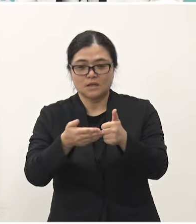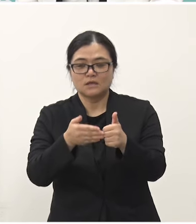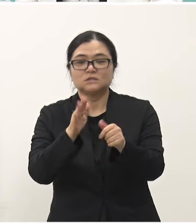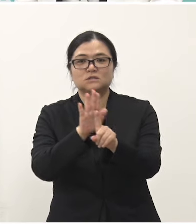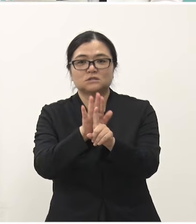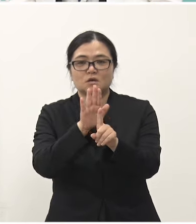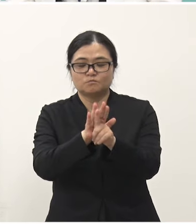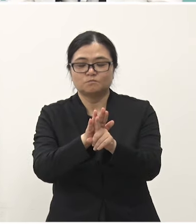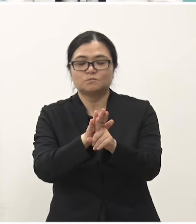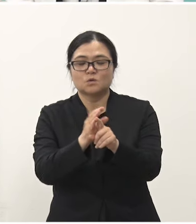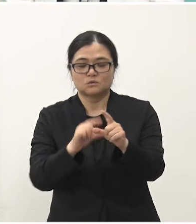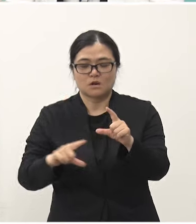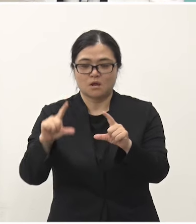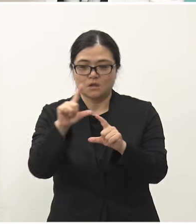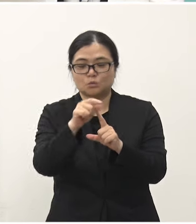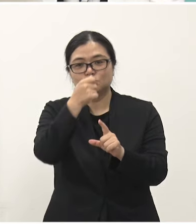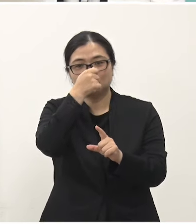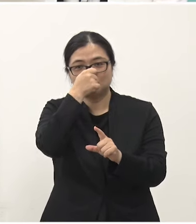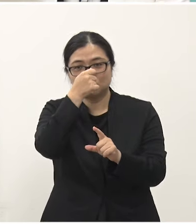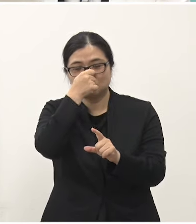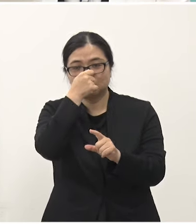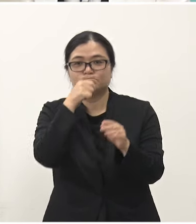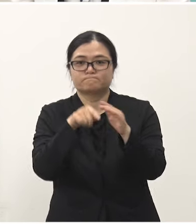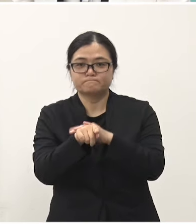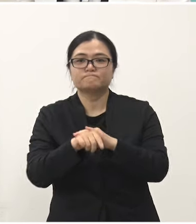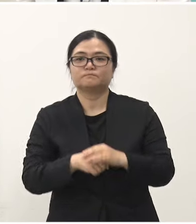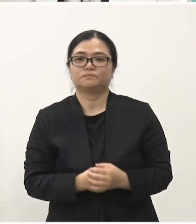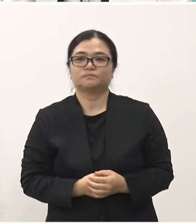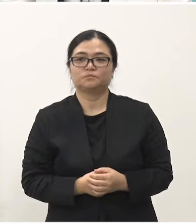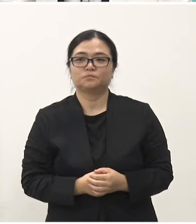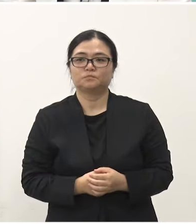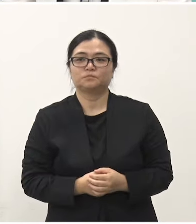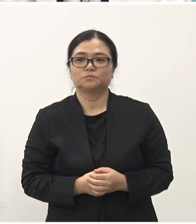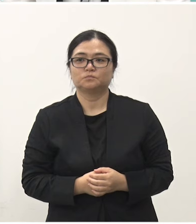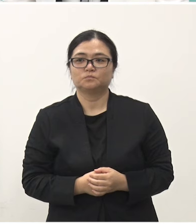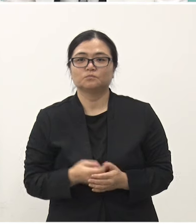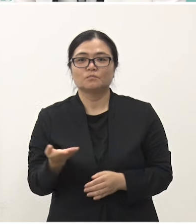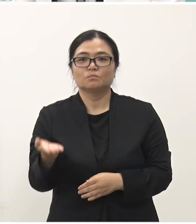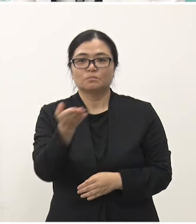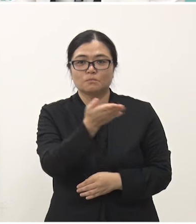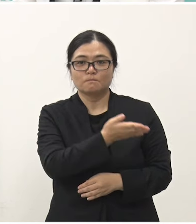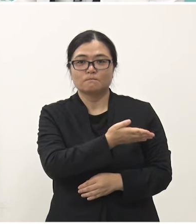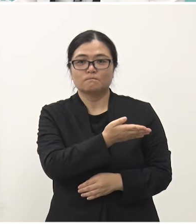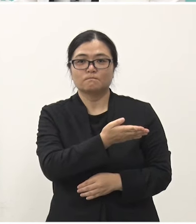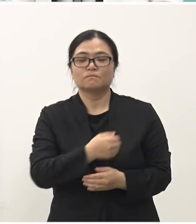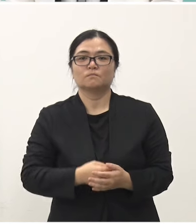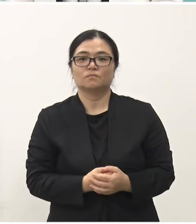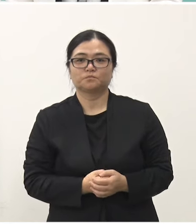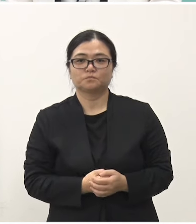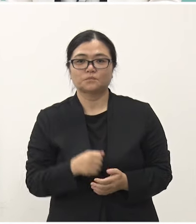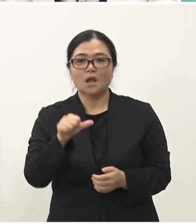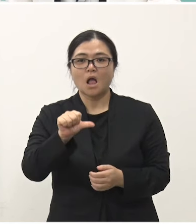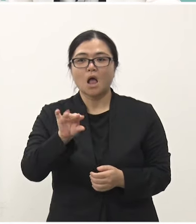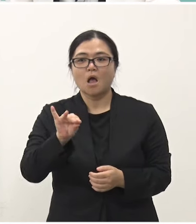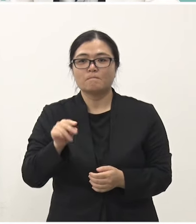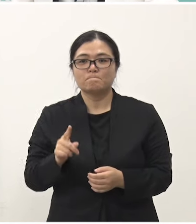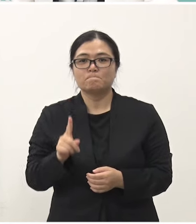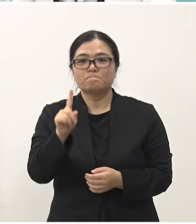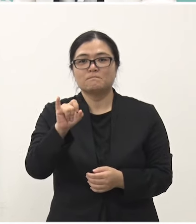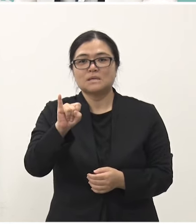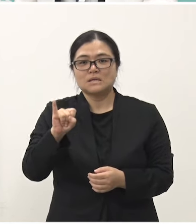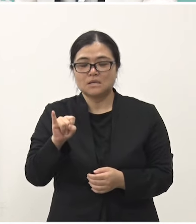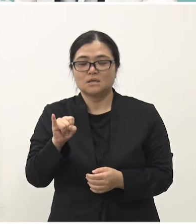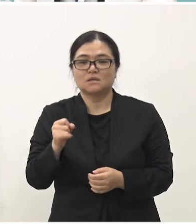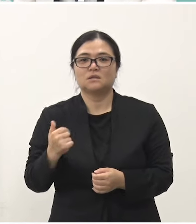のさらなる充実を図ってまいりますえ続きましてアッピー高